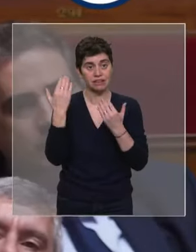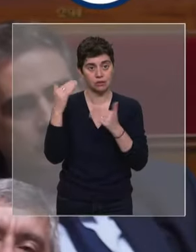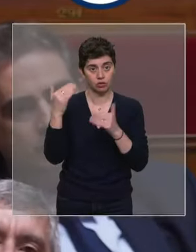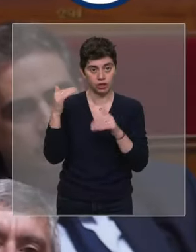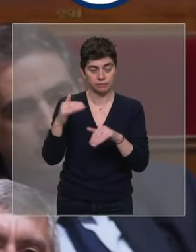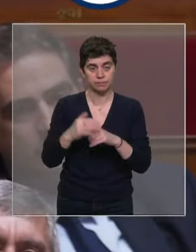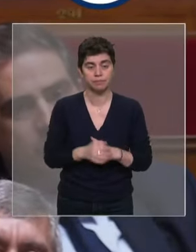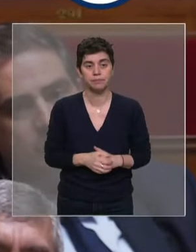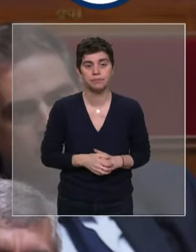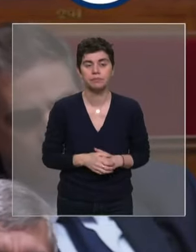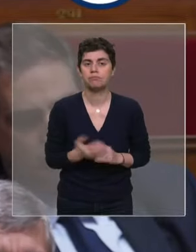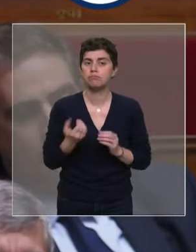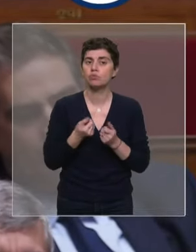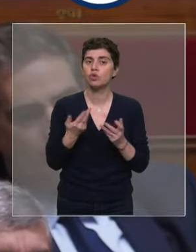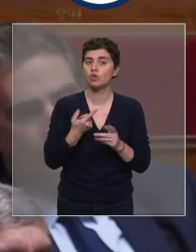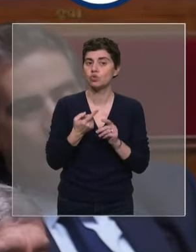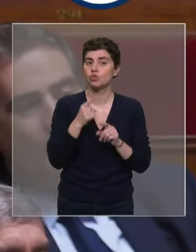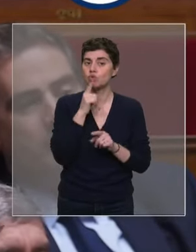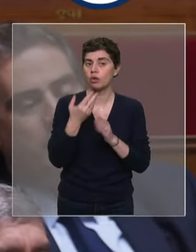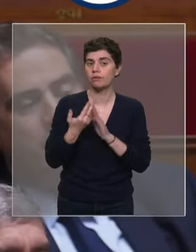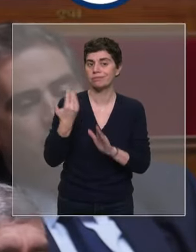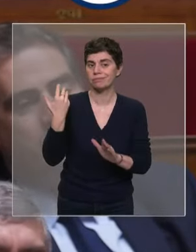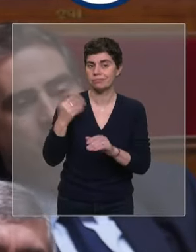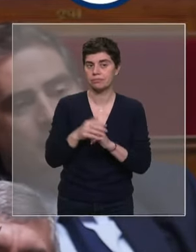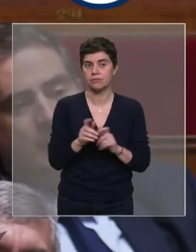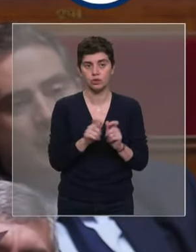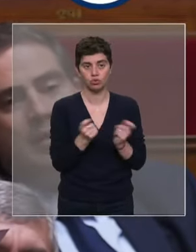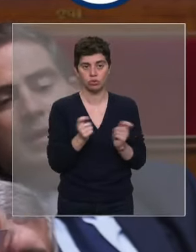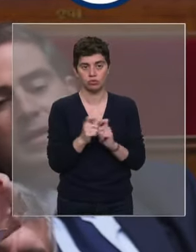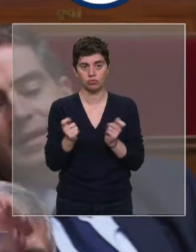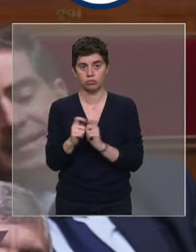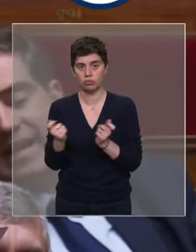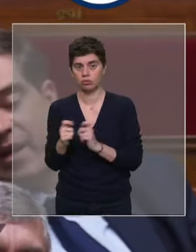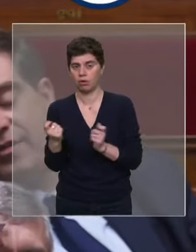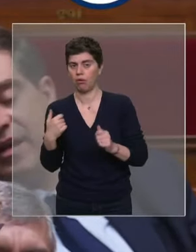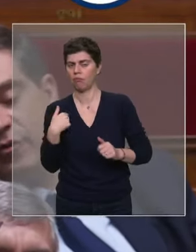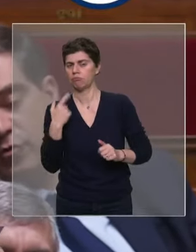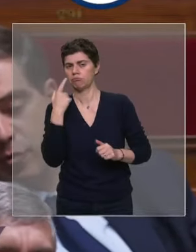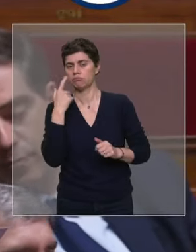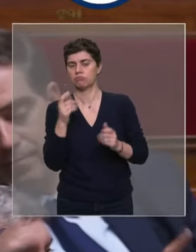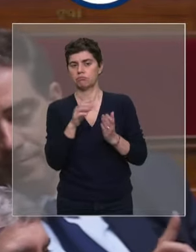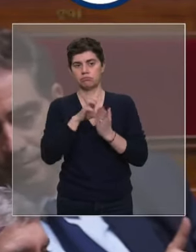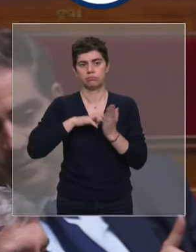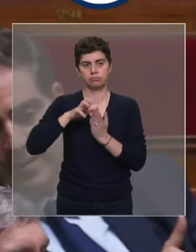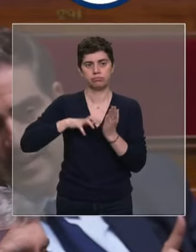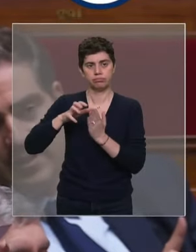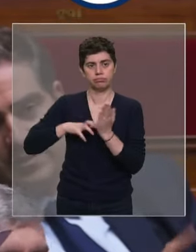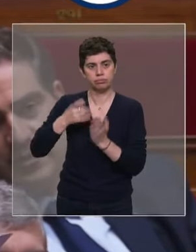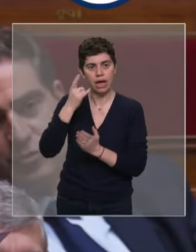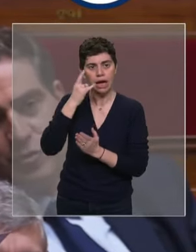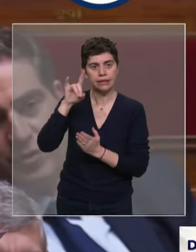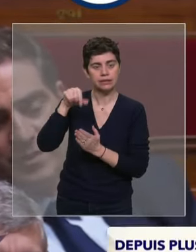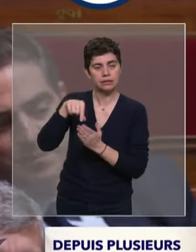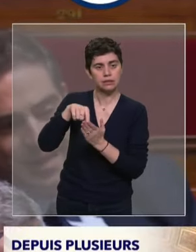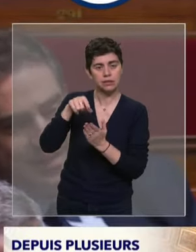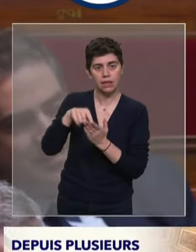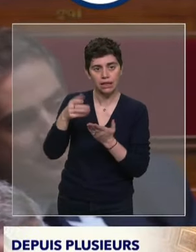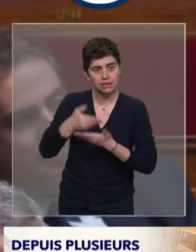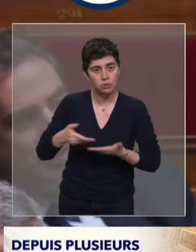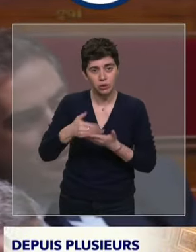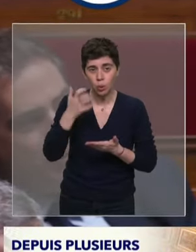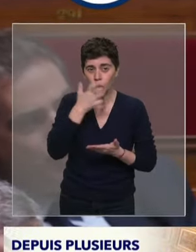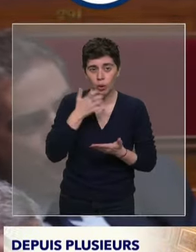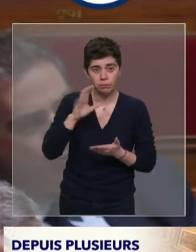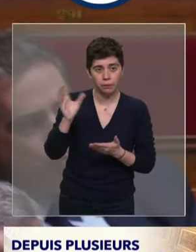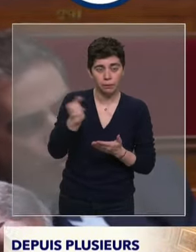Séjourné. Ces derniers jours, la presse s'est saisie de la situation tragique que connaît Haïti, situation que je dénonce depuis